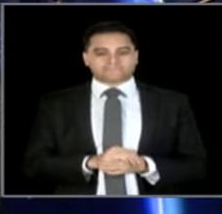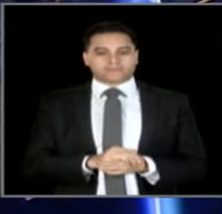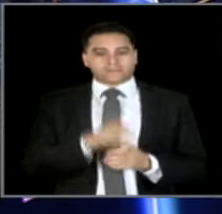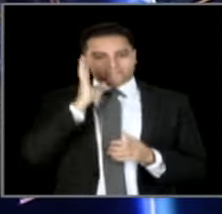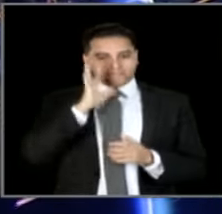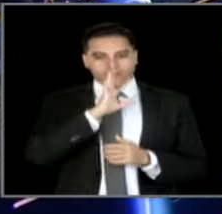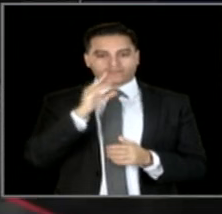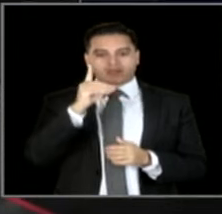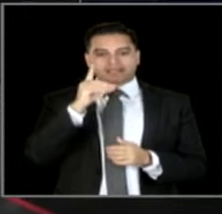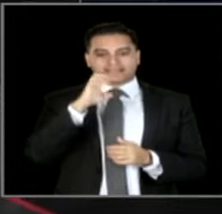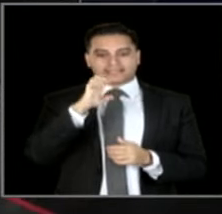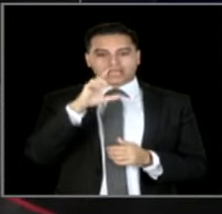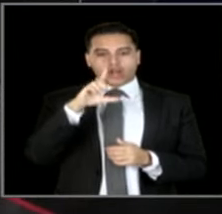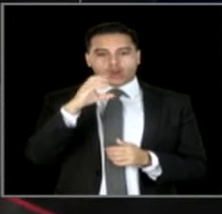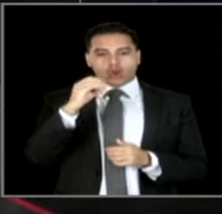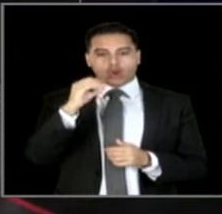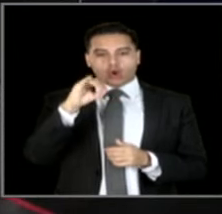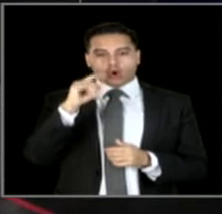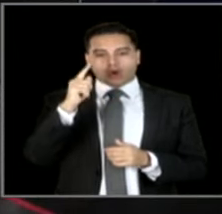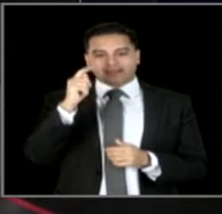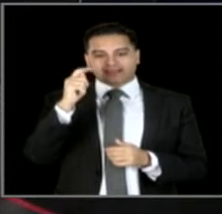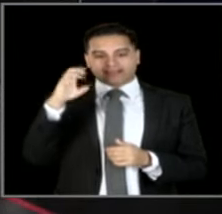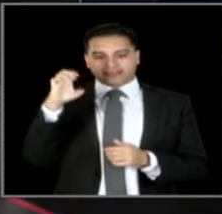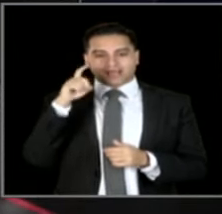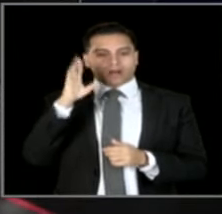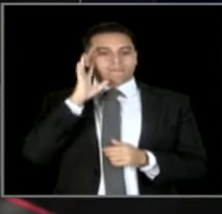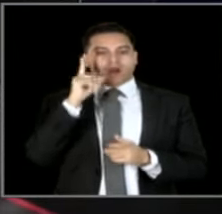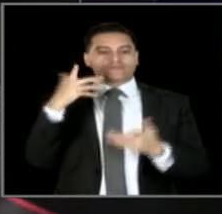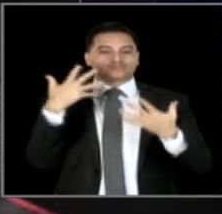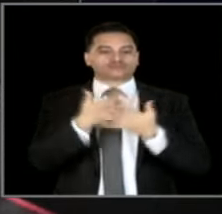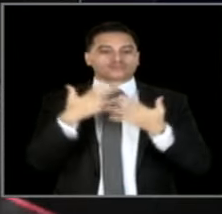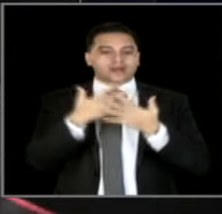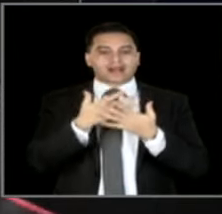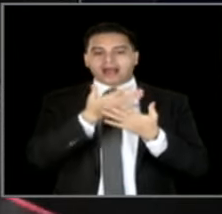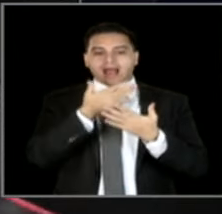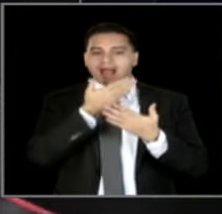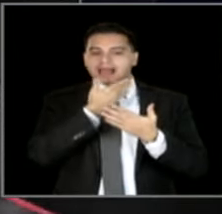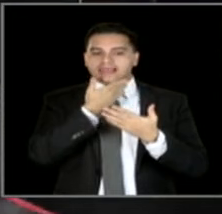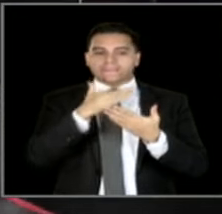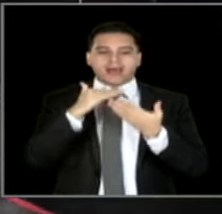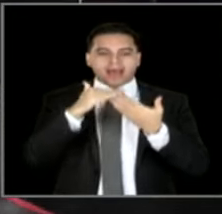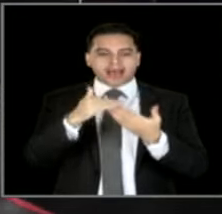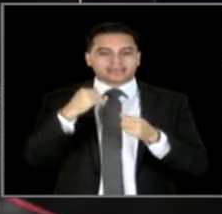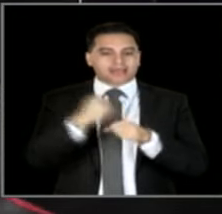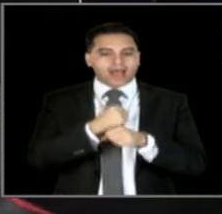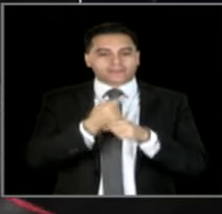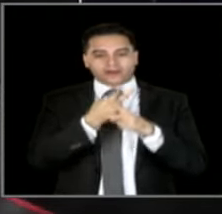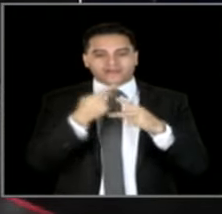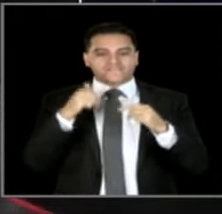تعد ديلويت من أكبر شركات الخدمات المهنية في العالم، ففي أي عاصمة